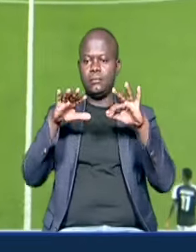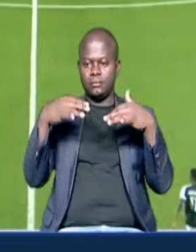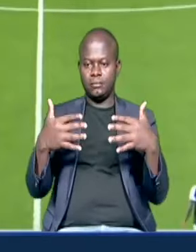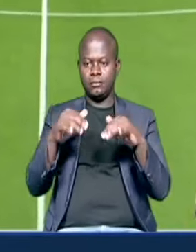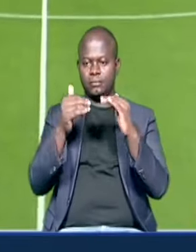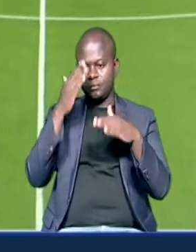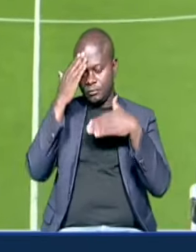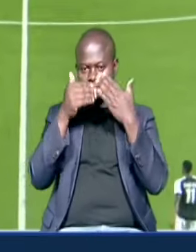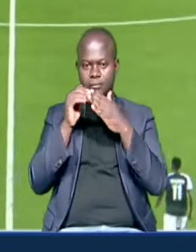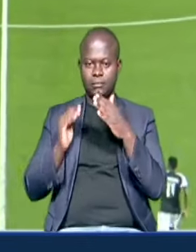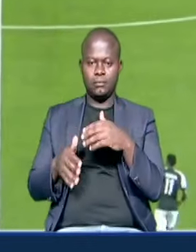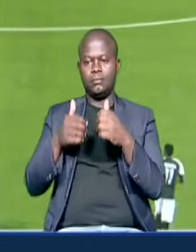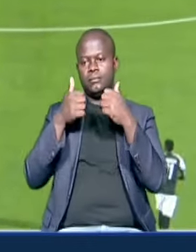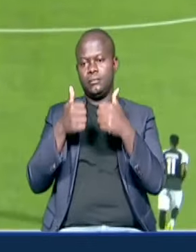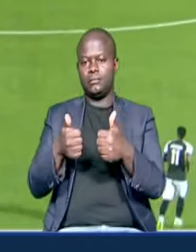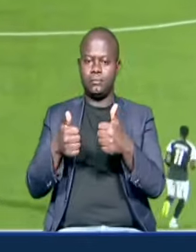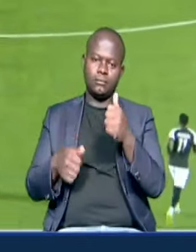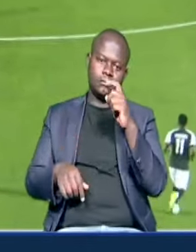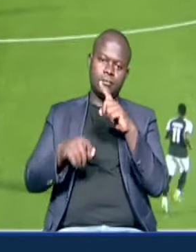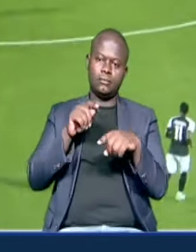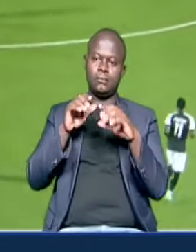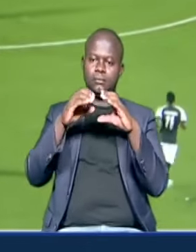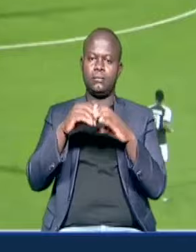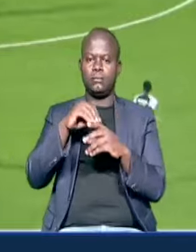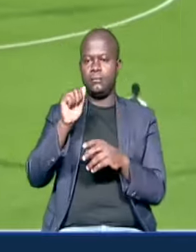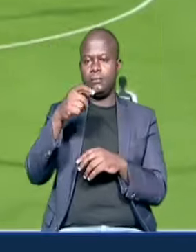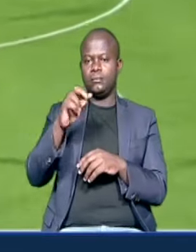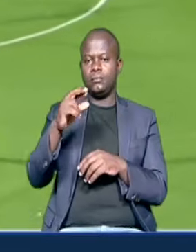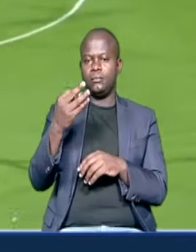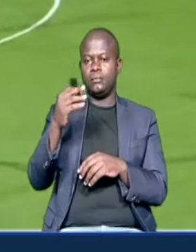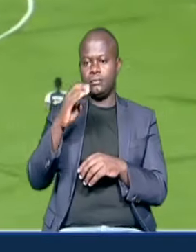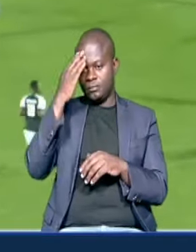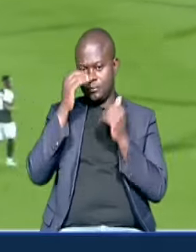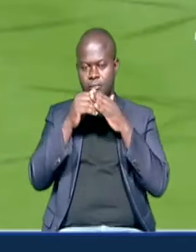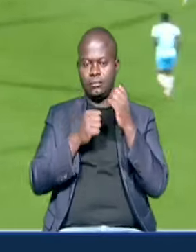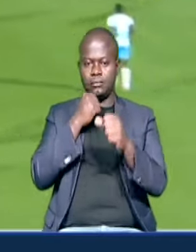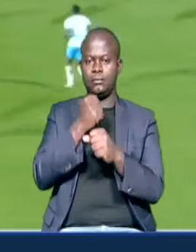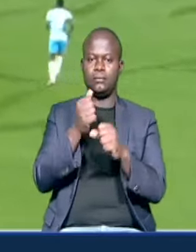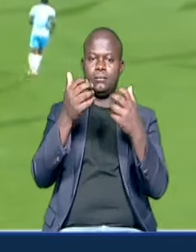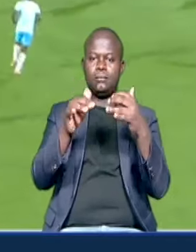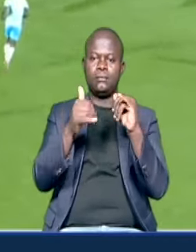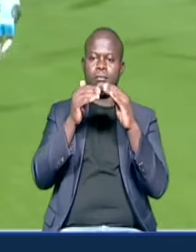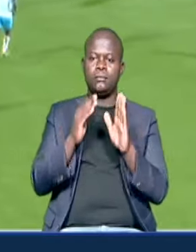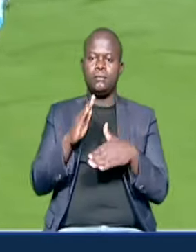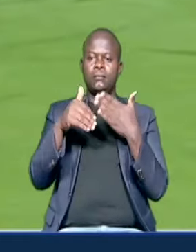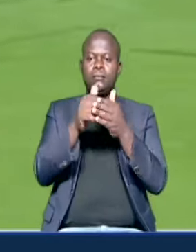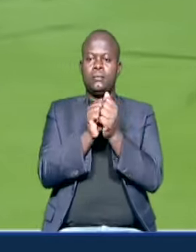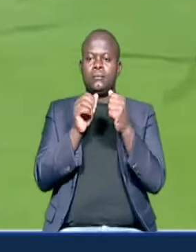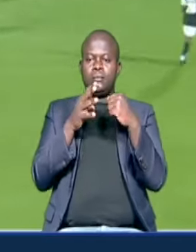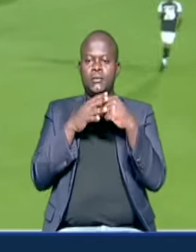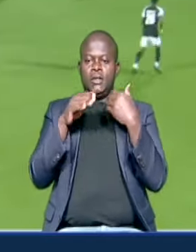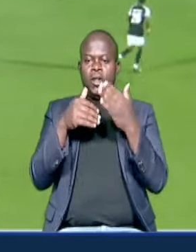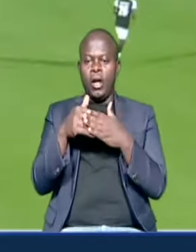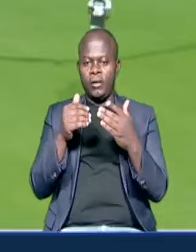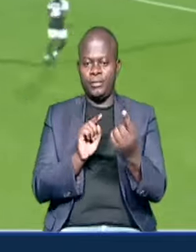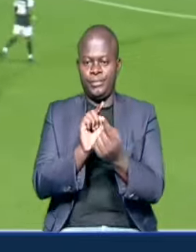mukino kugira ngo bitware neza batsinde ikipe ya APR, dore ko mu myaka yarishize mu mikino 19 yose yaheruka